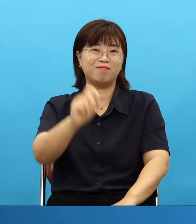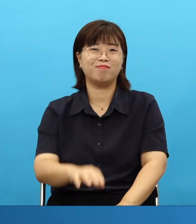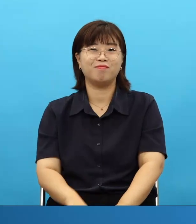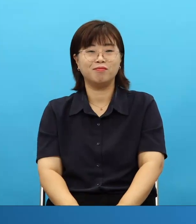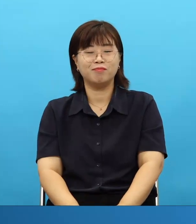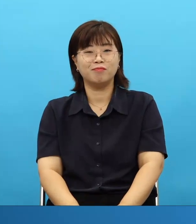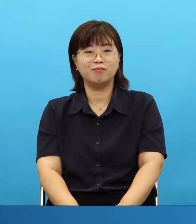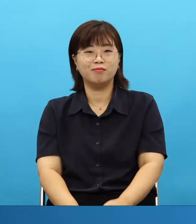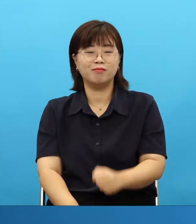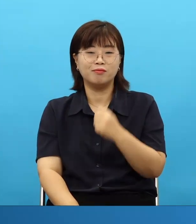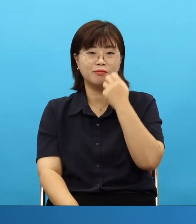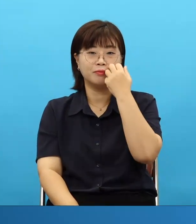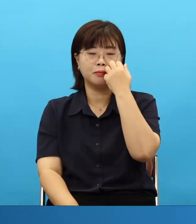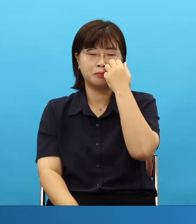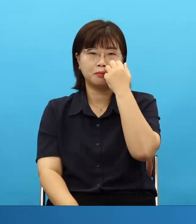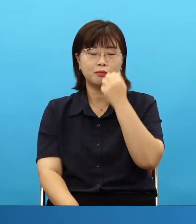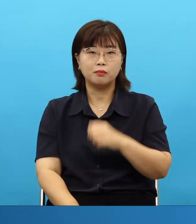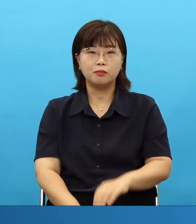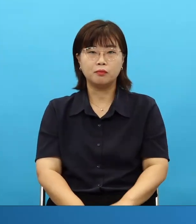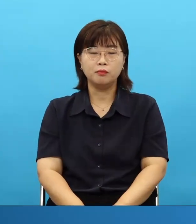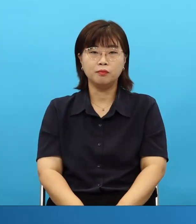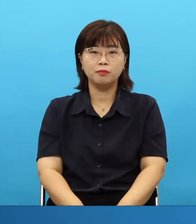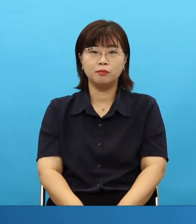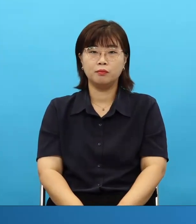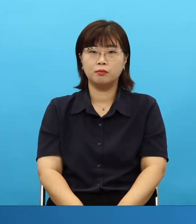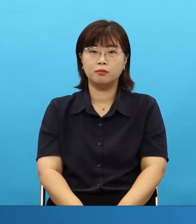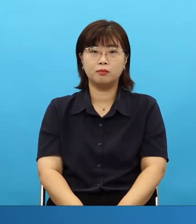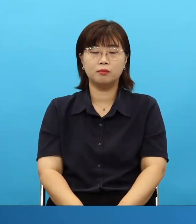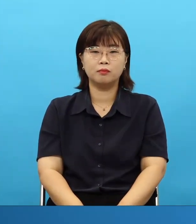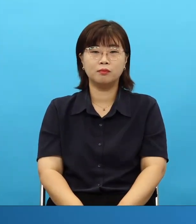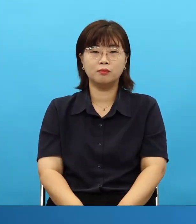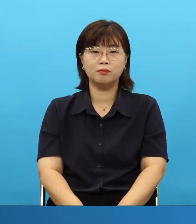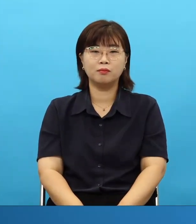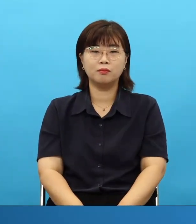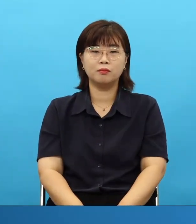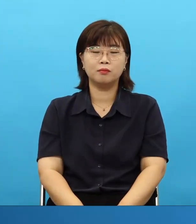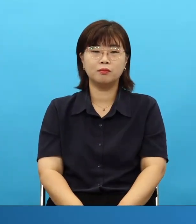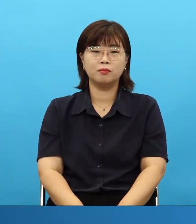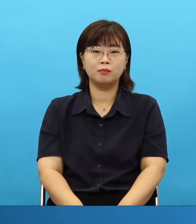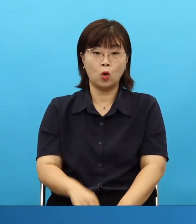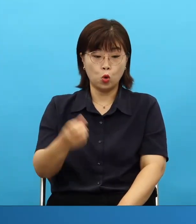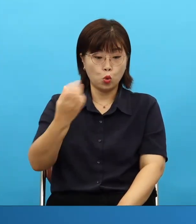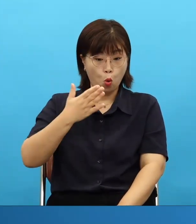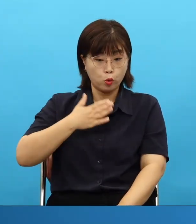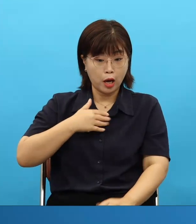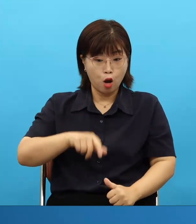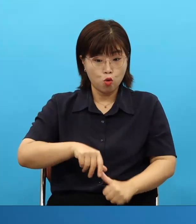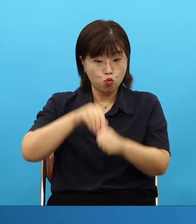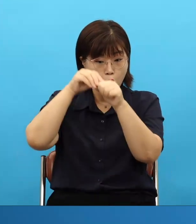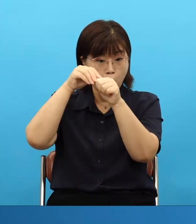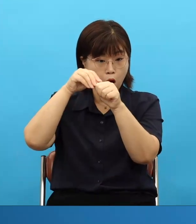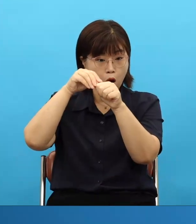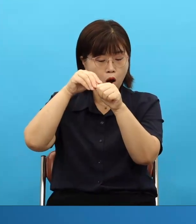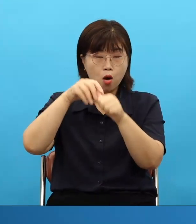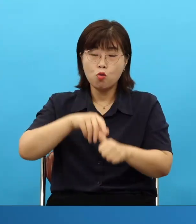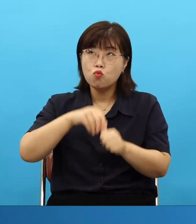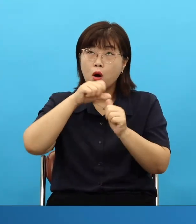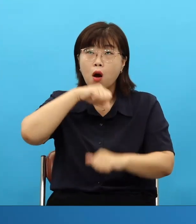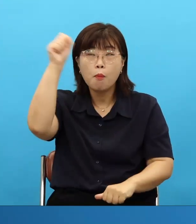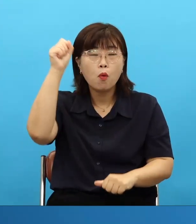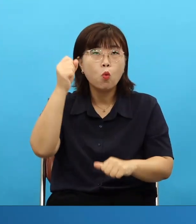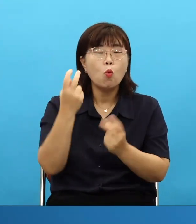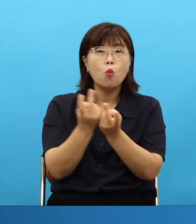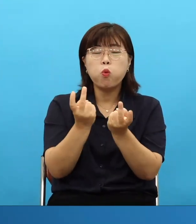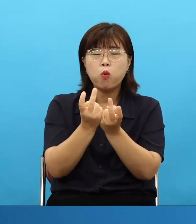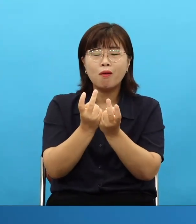God's absolute sovereignty. 그 중에 여러분이 구원받은 것이 하나님의 절대주권 속에 있는 겁니다. And also inside of that, the fact that